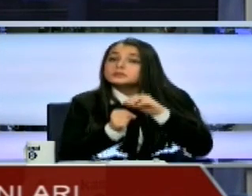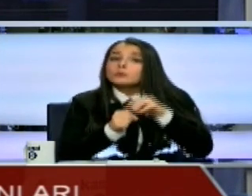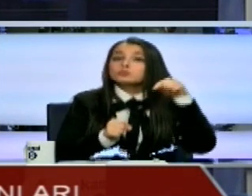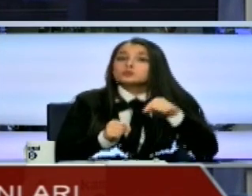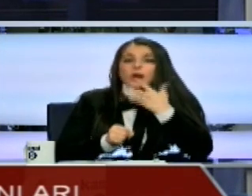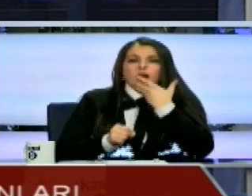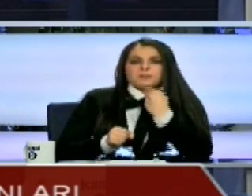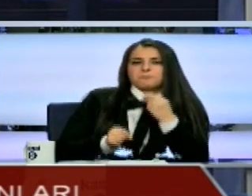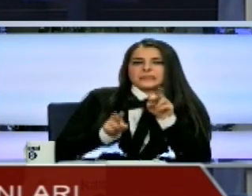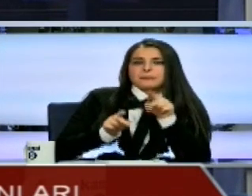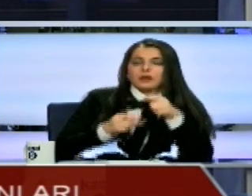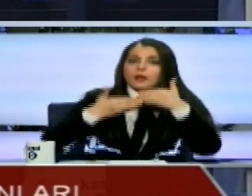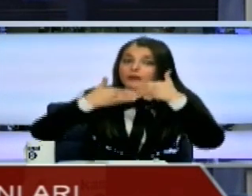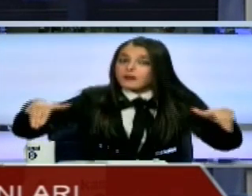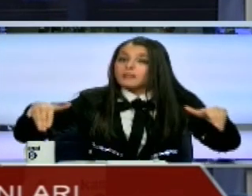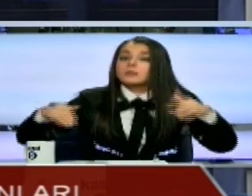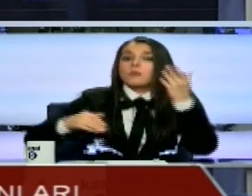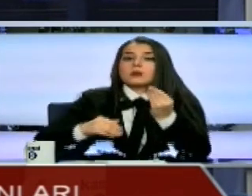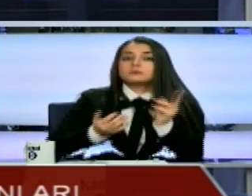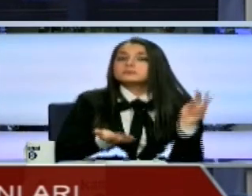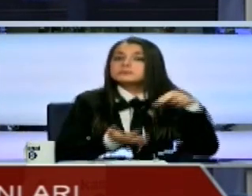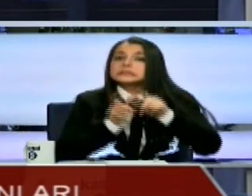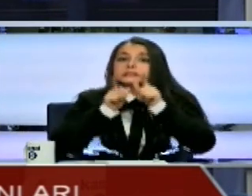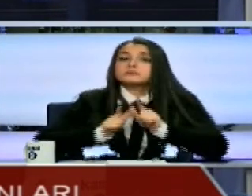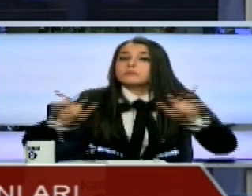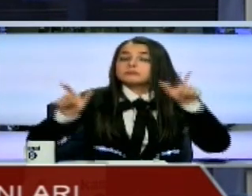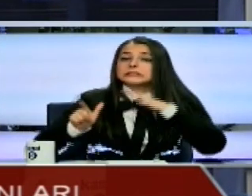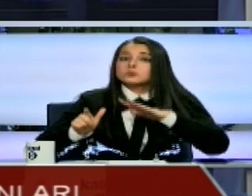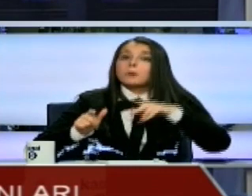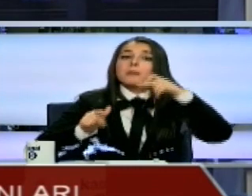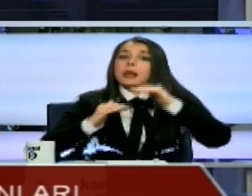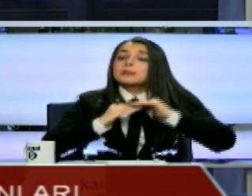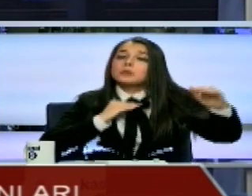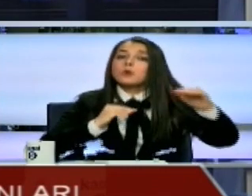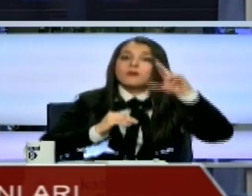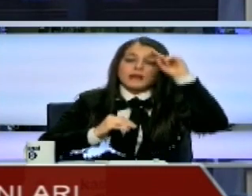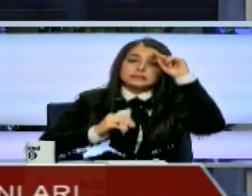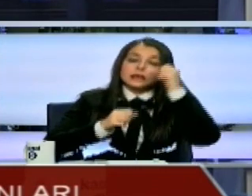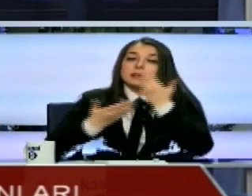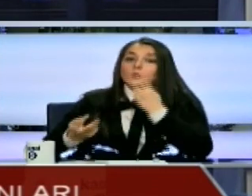ayıba engel oluruz bu defa parlamentoda Veysel Gürsoy Çelik'i görerek.